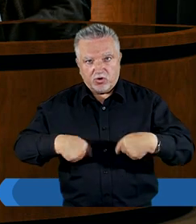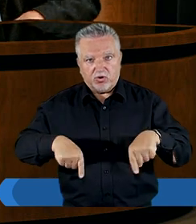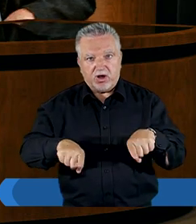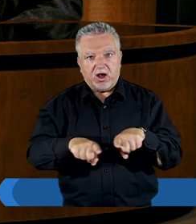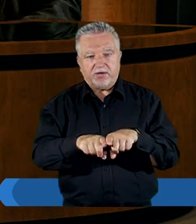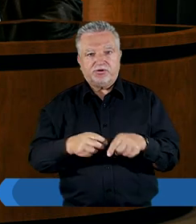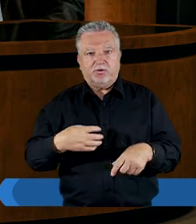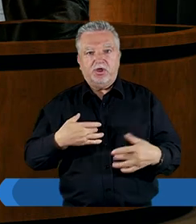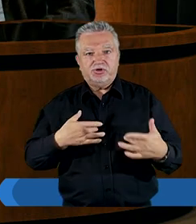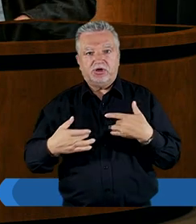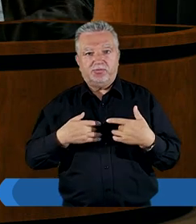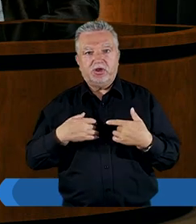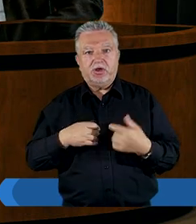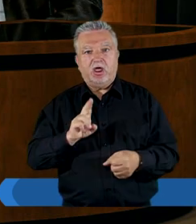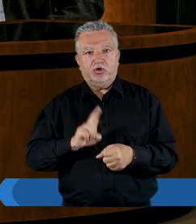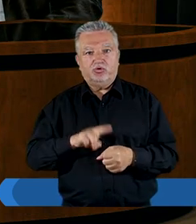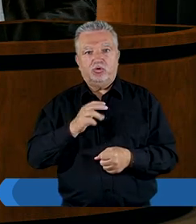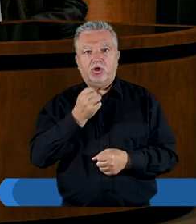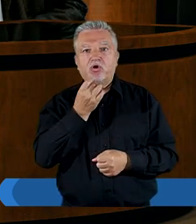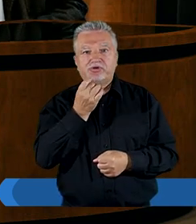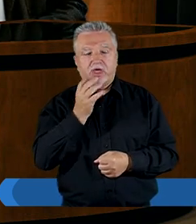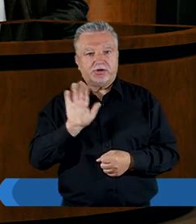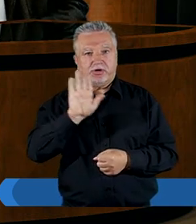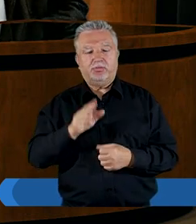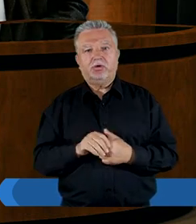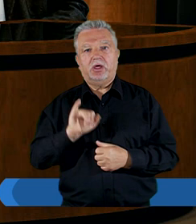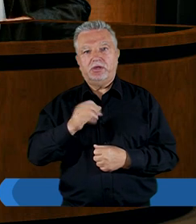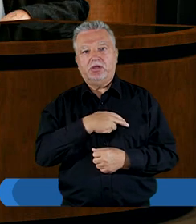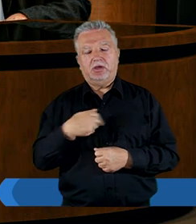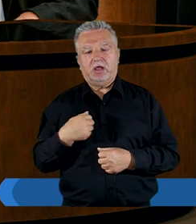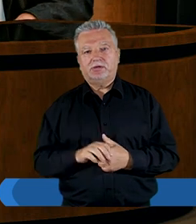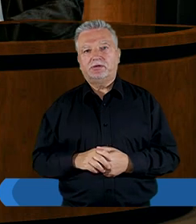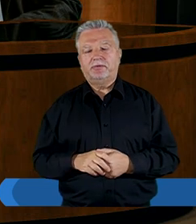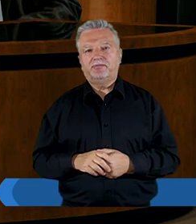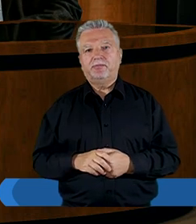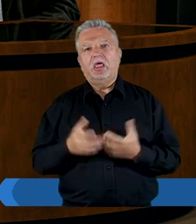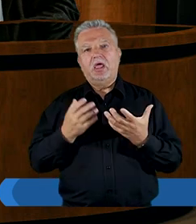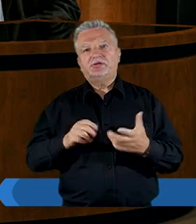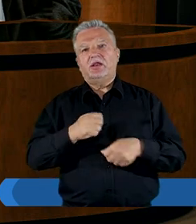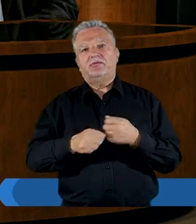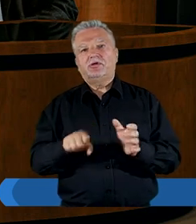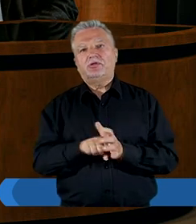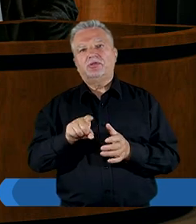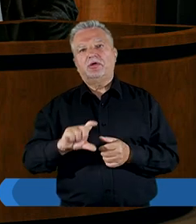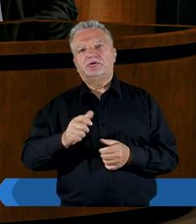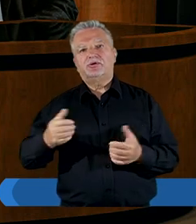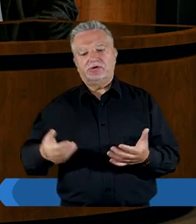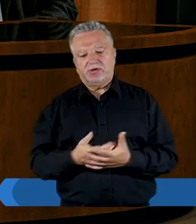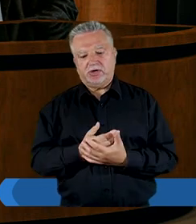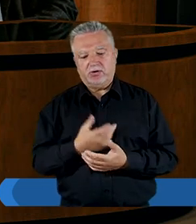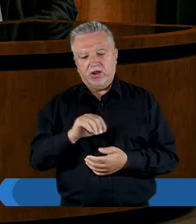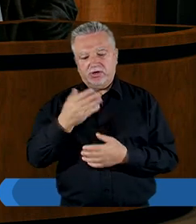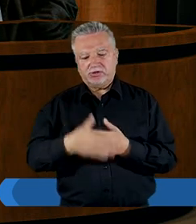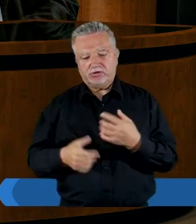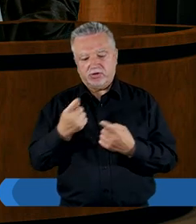i też przy okazji oskarża Pana Boga tak samo jak i nas. Ja bym jeszcze może nawiązała do tego, co zaczęliśmy, a w zasadzie chyba nie